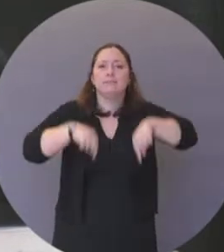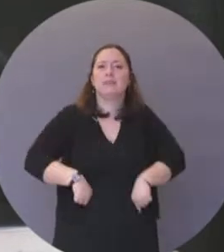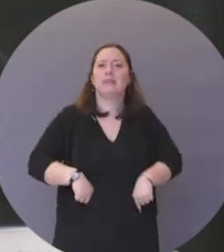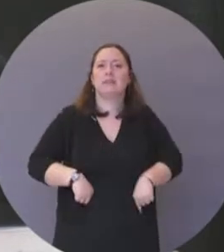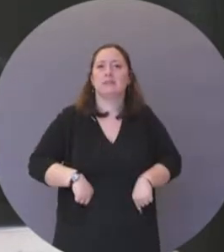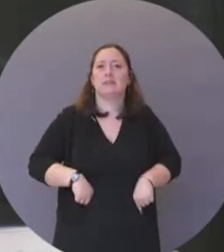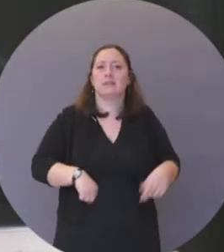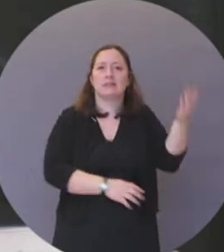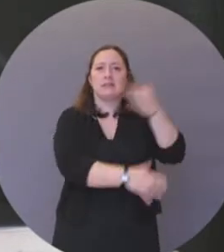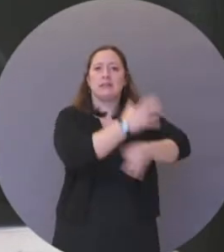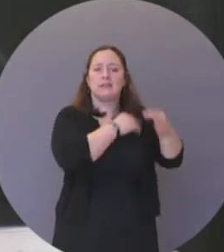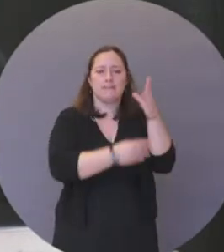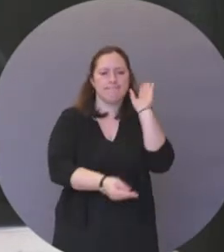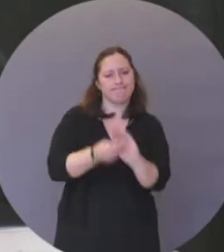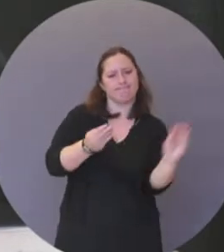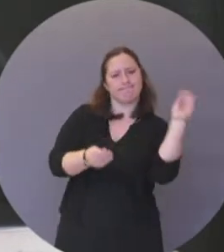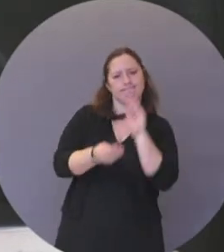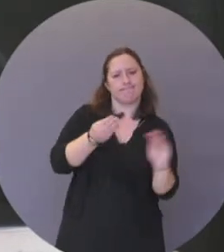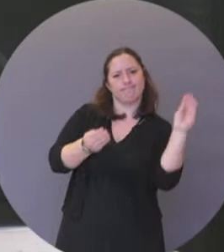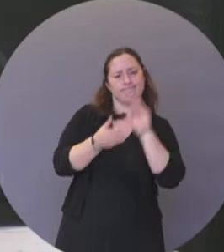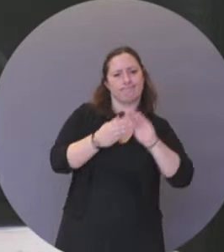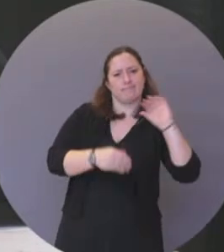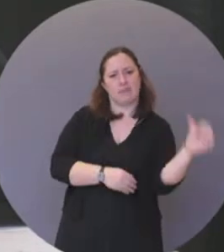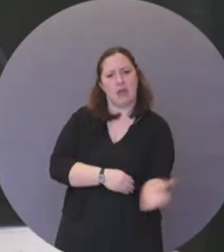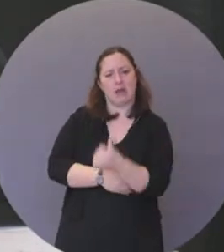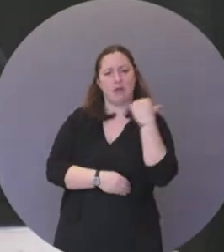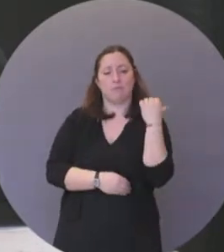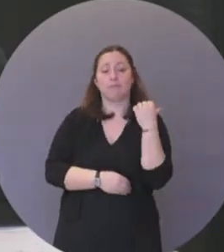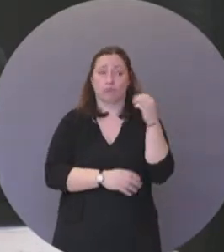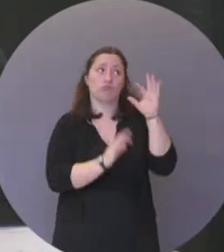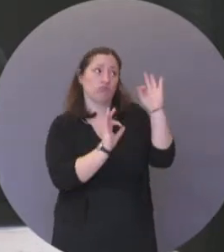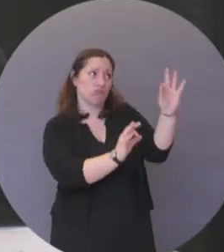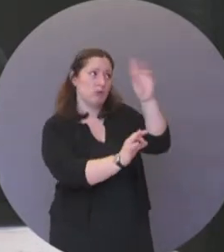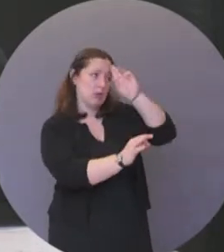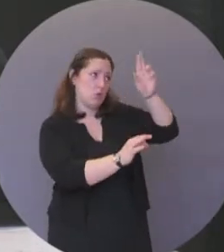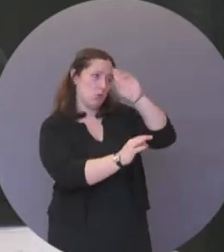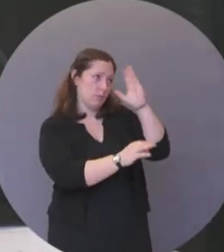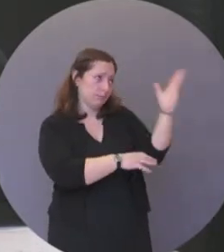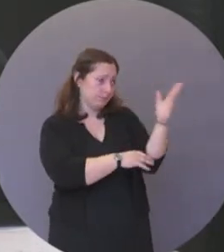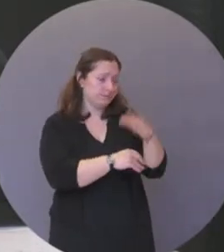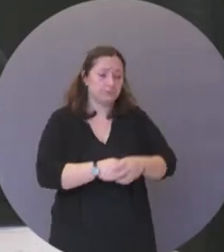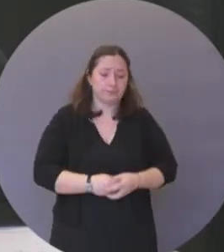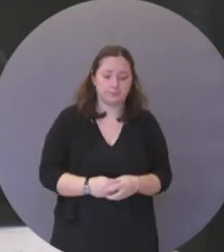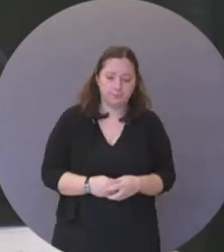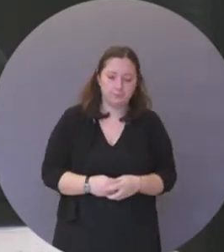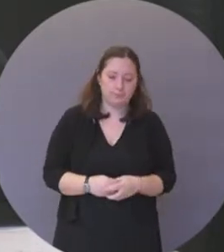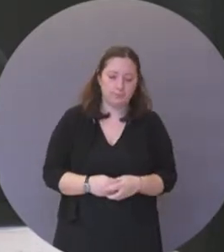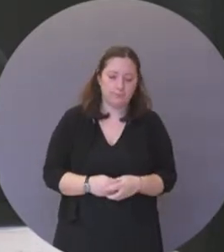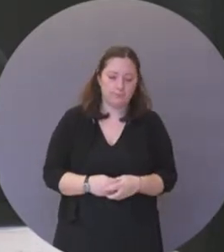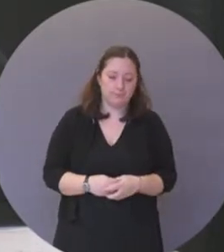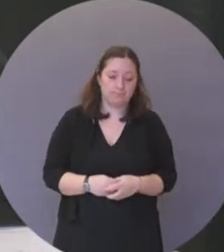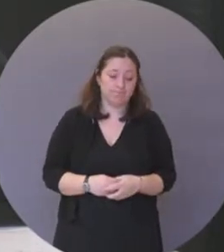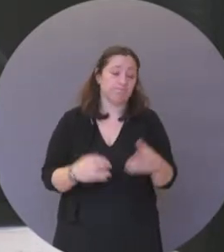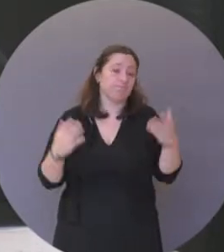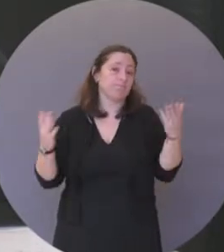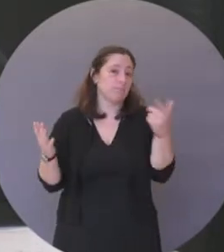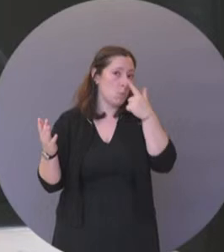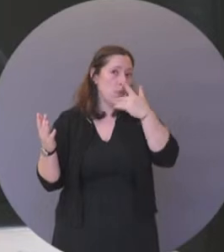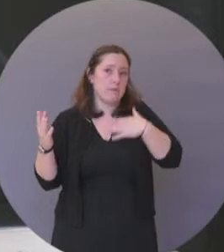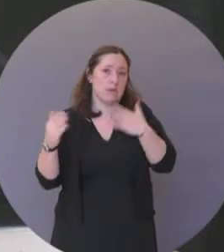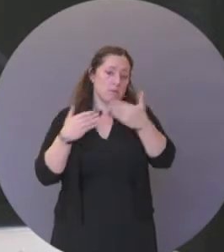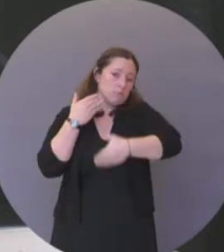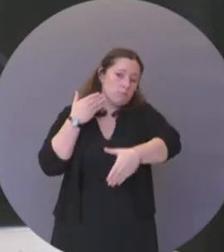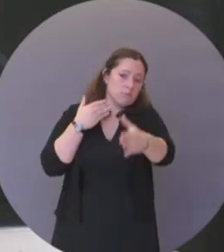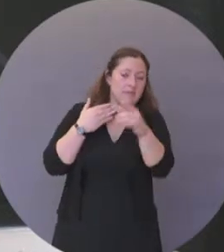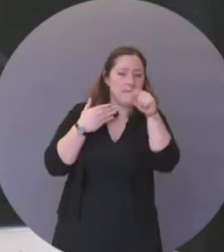interrogations que se posent les uns et les autres on a certainement une amélioration apportée une